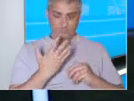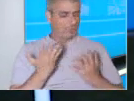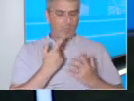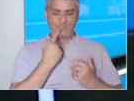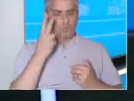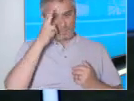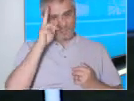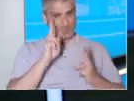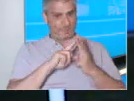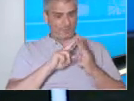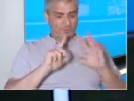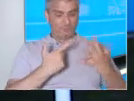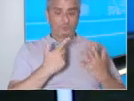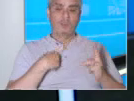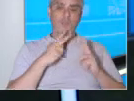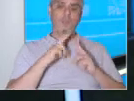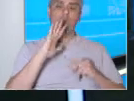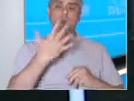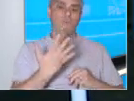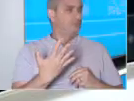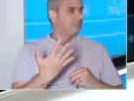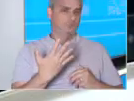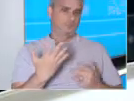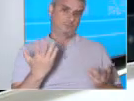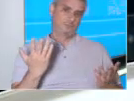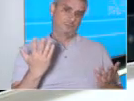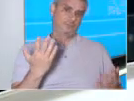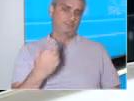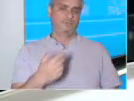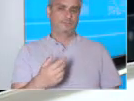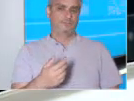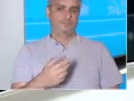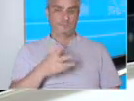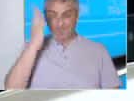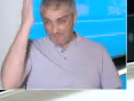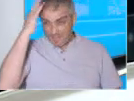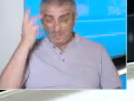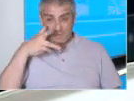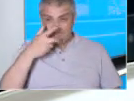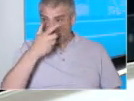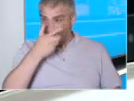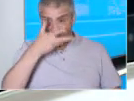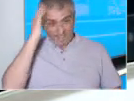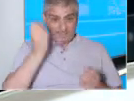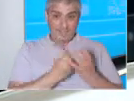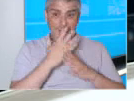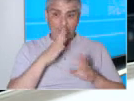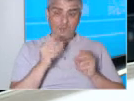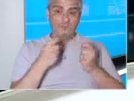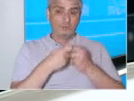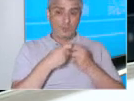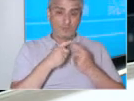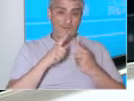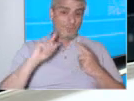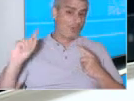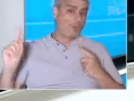אמרו פעם בליכוד, ניפגש בשביעיות, ניפגש בחמישיות. לא, זה לא הולך לבחירות חמישיות. זה נראה שהולך לממשלת בנט-לפיד. ירקימו ממשלה עם המשותפת,